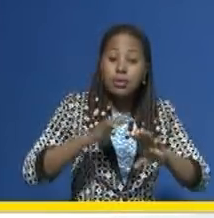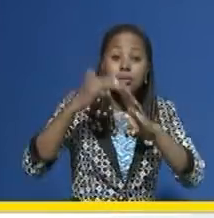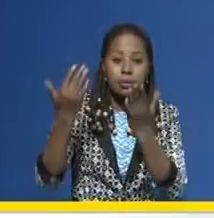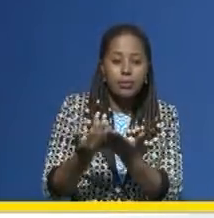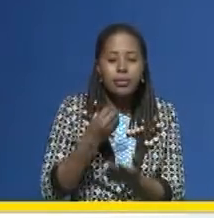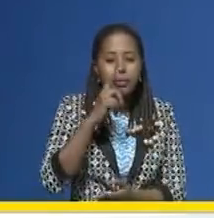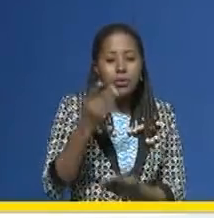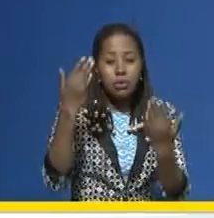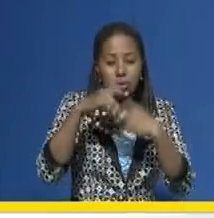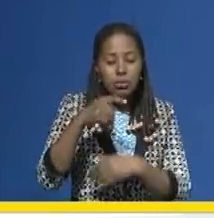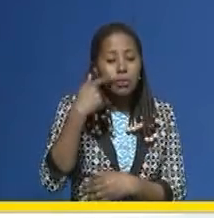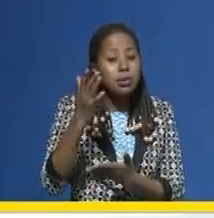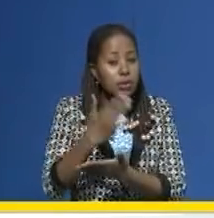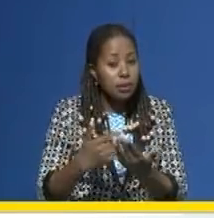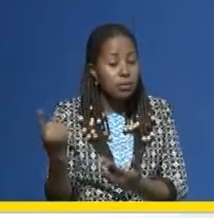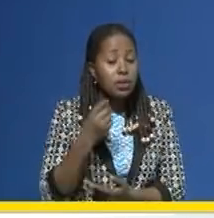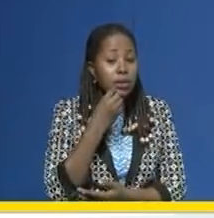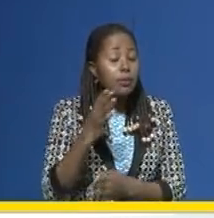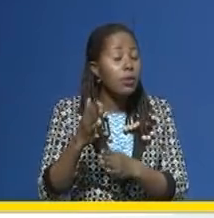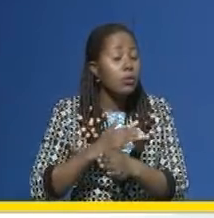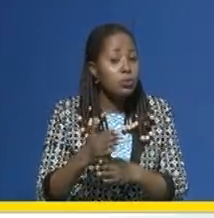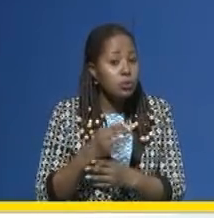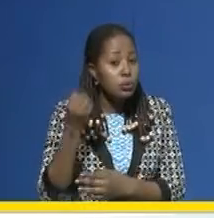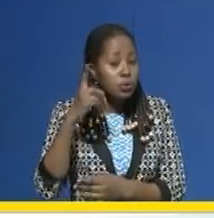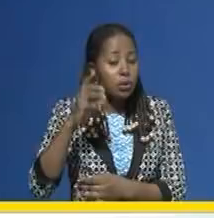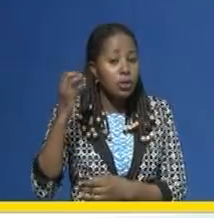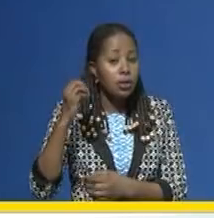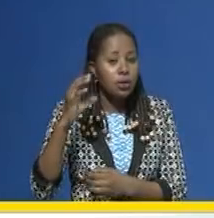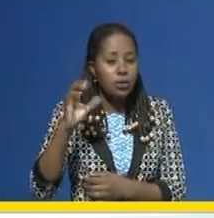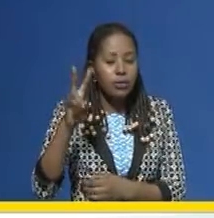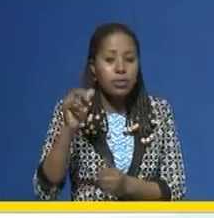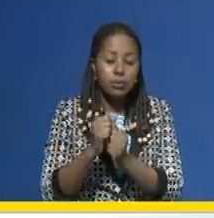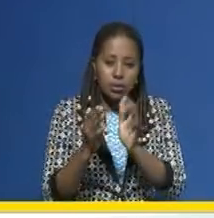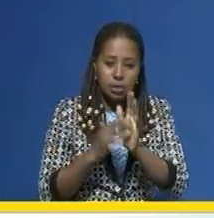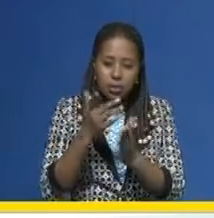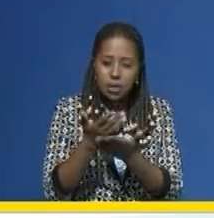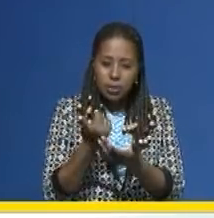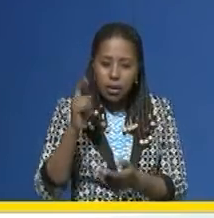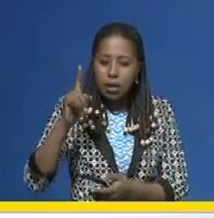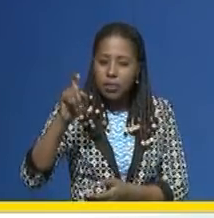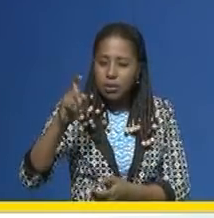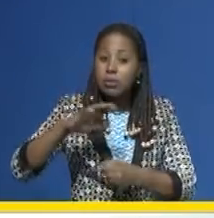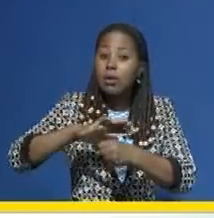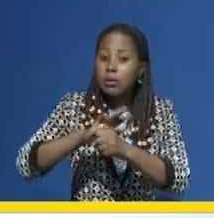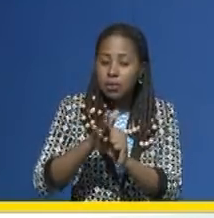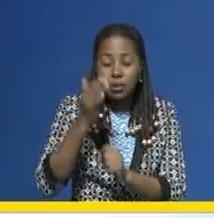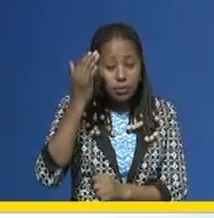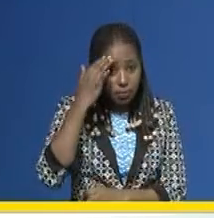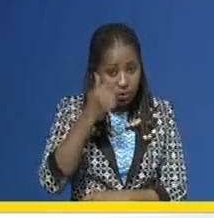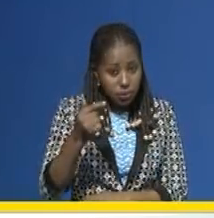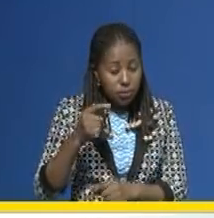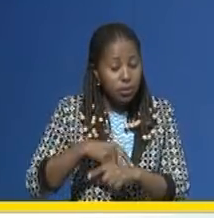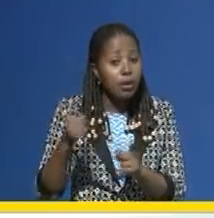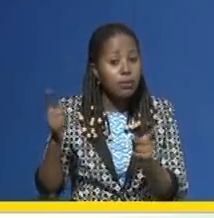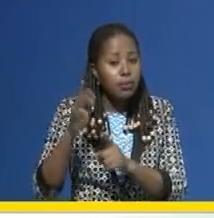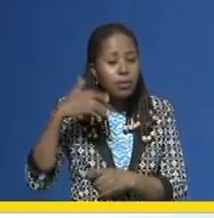Katika taarifa yetu ya habari usiku huu, umeona kwa sehemu kubwa tumekuletea taarifa kuhusiana na ugonjwa wa COVID-19 unaosababishwa na virusi vya corona. Ni kufahamisha tu kwamba muda